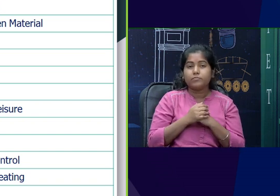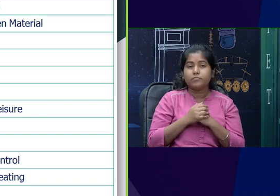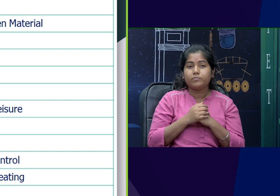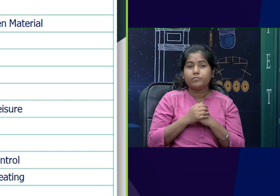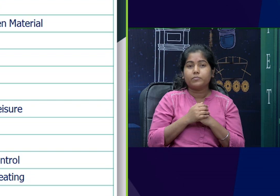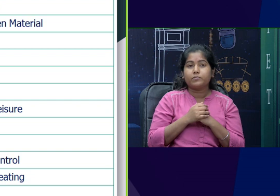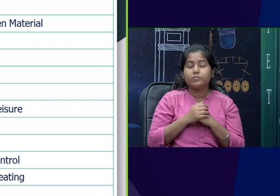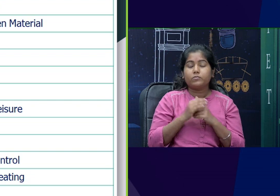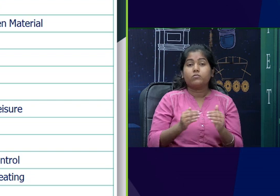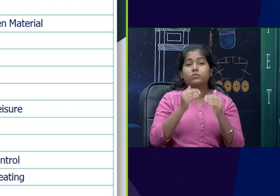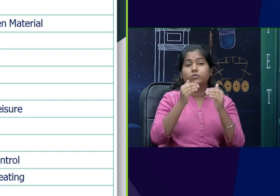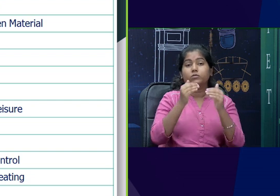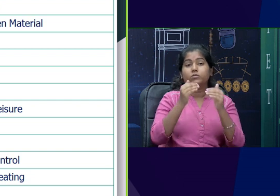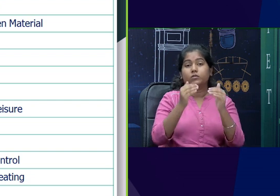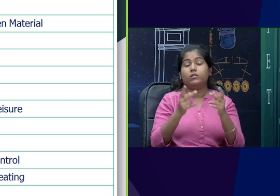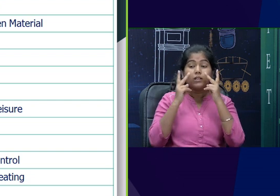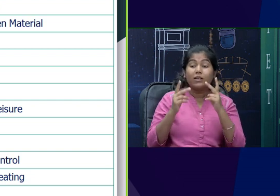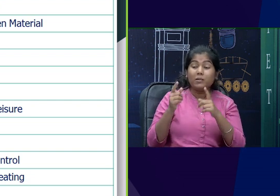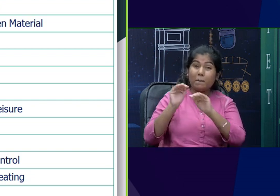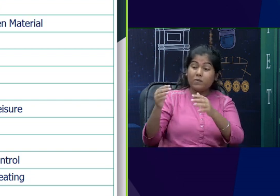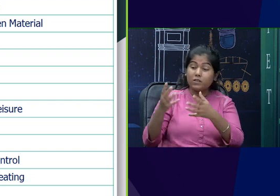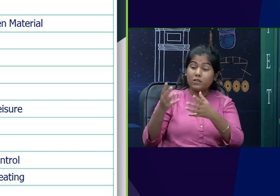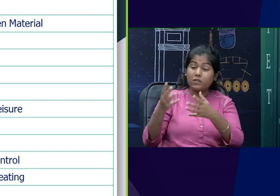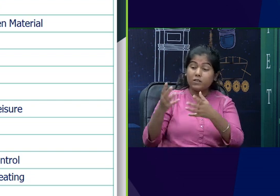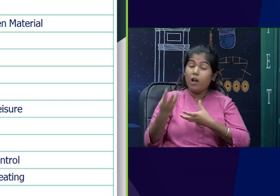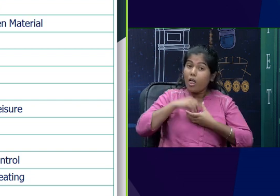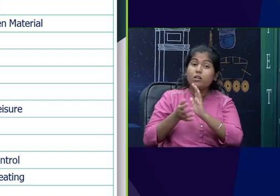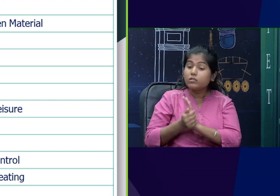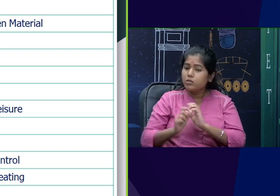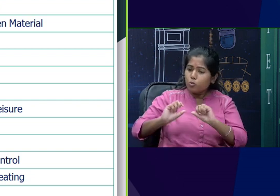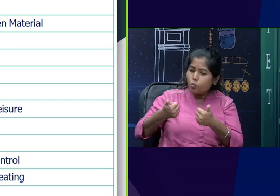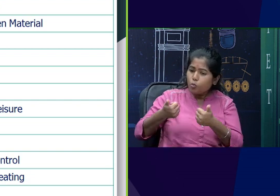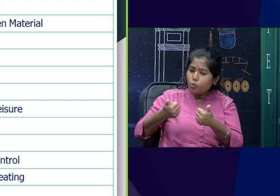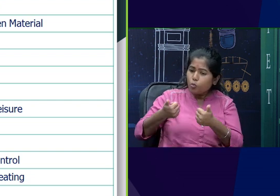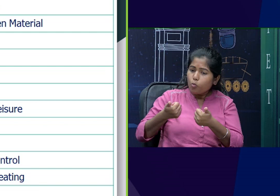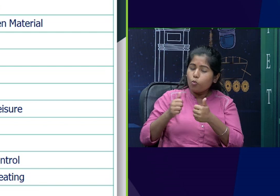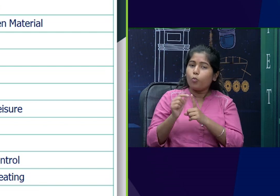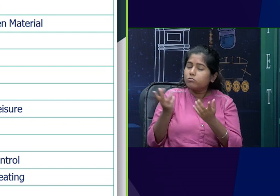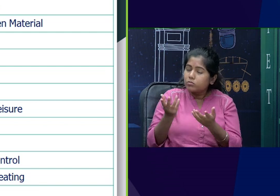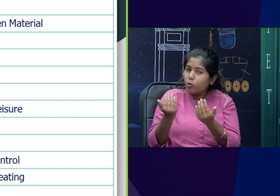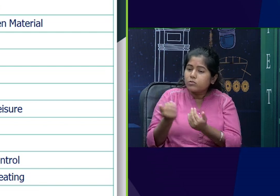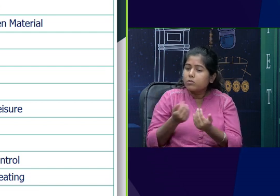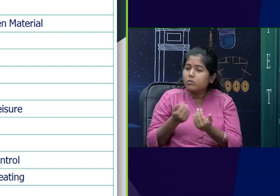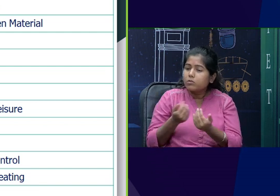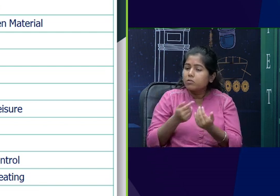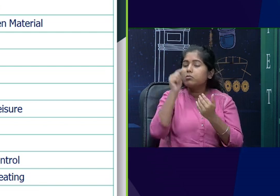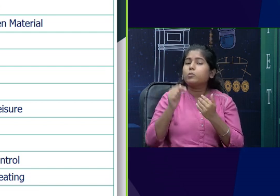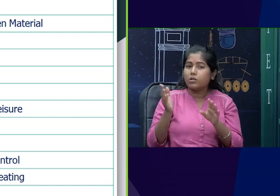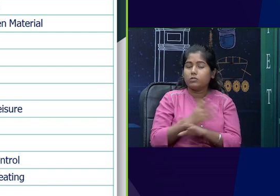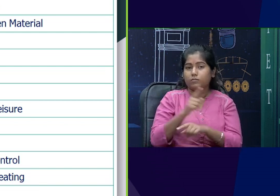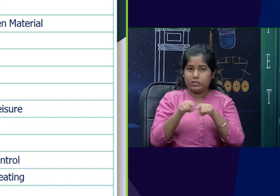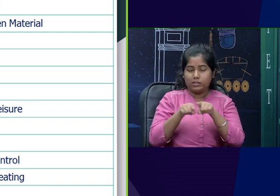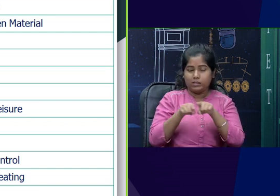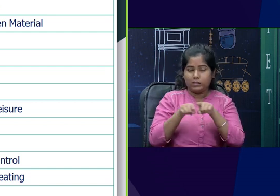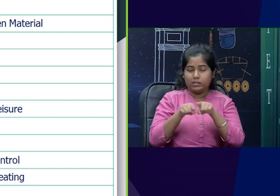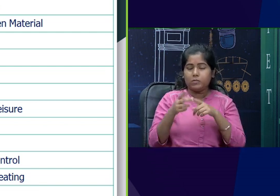डिसाइड करेंगे। उसके बाद ये देखेंगे कि बच्चे में एबिलिटी कितनी करें, अगर हम राइटिंग की बात करें, जैसे मैंने आपको पहले भी एग्जाम्पल दिया कि